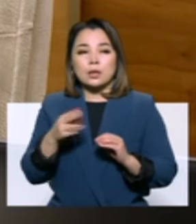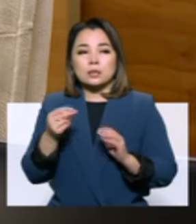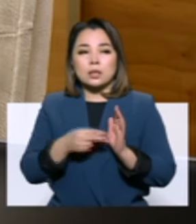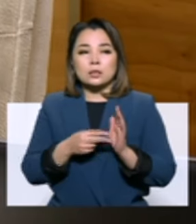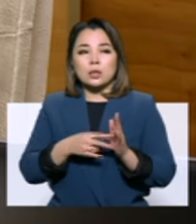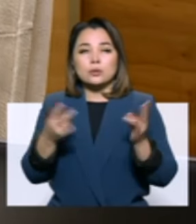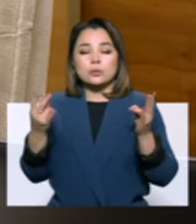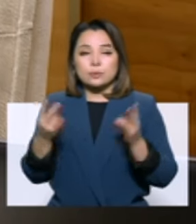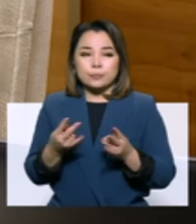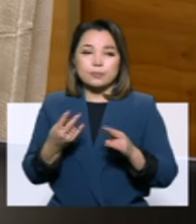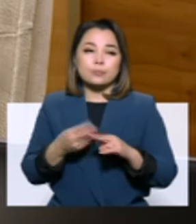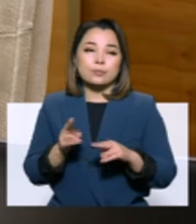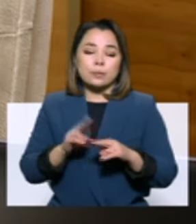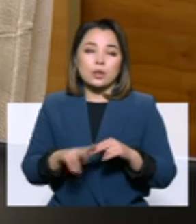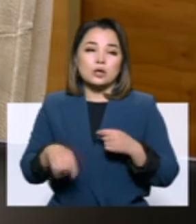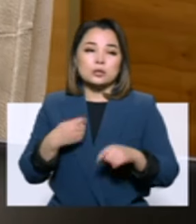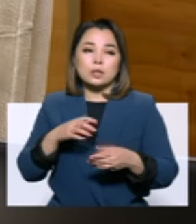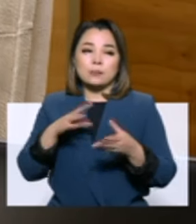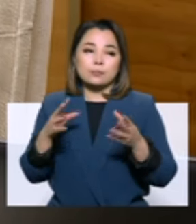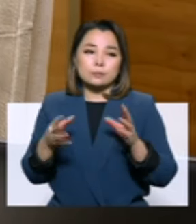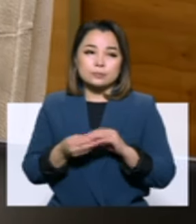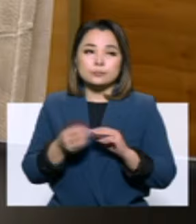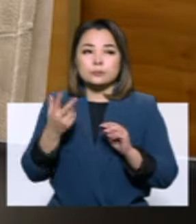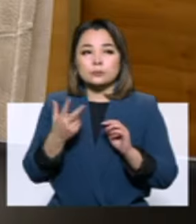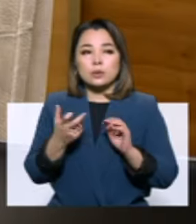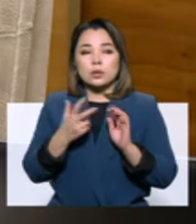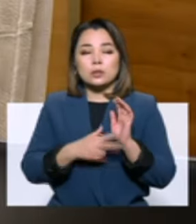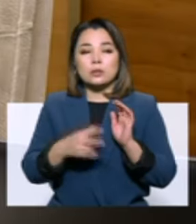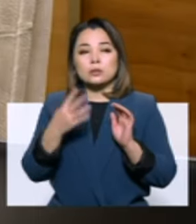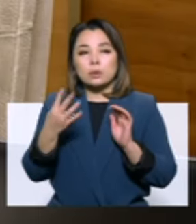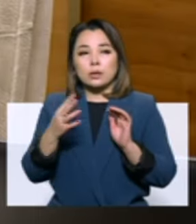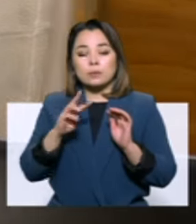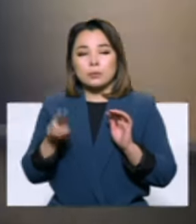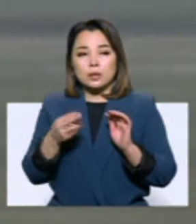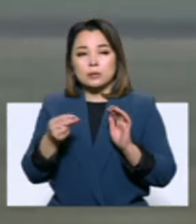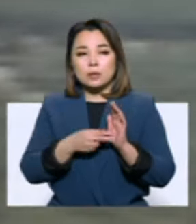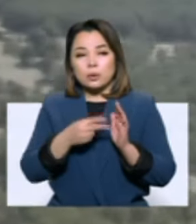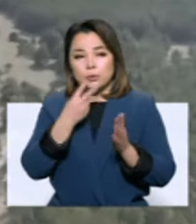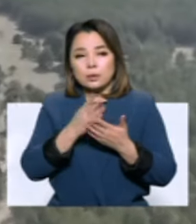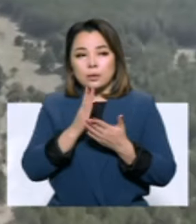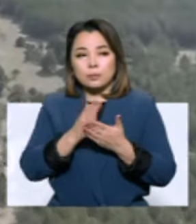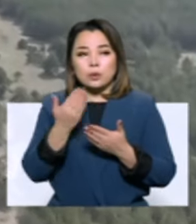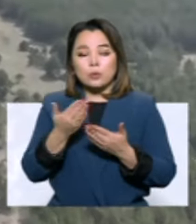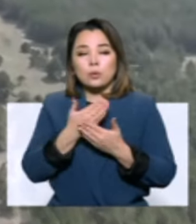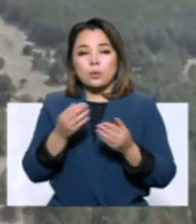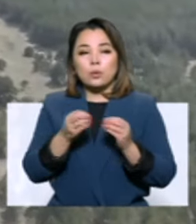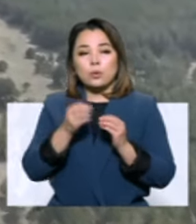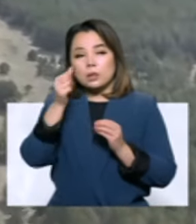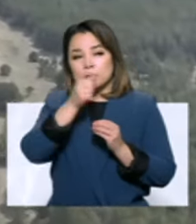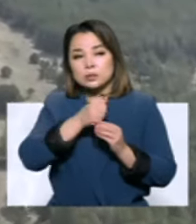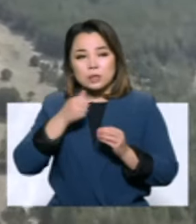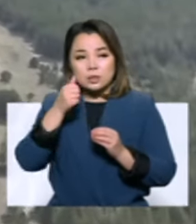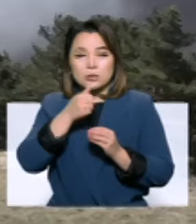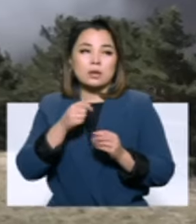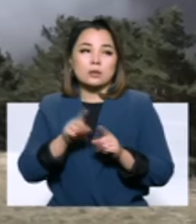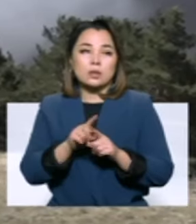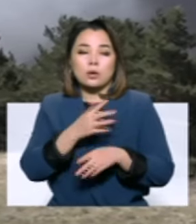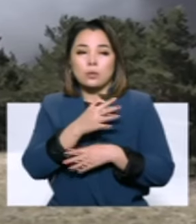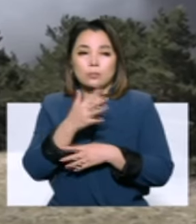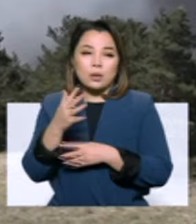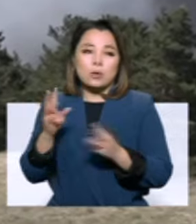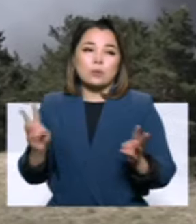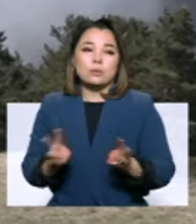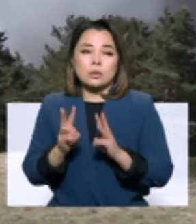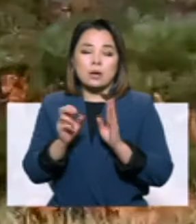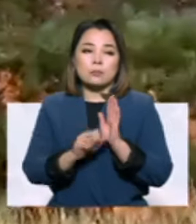болады. Яғни жалпы шығын шамамен 384 миллиард теңгені құрап отыр. Соңғы 10 жылда орман өртінің кесірінен 61